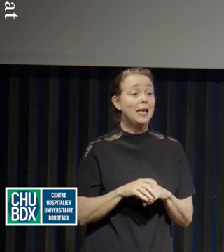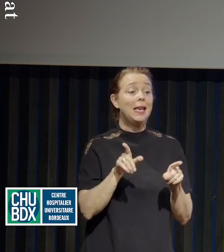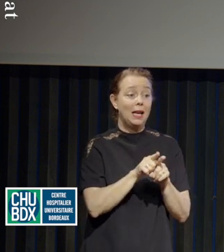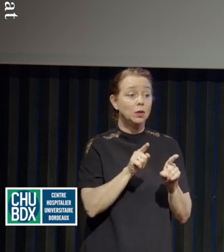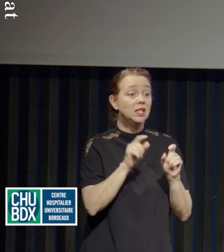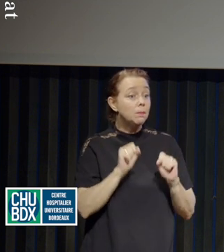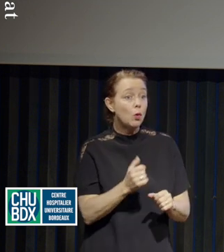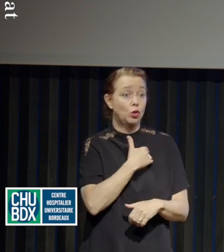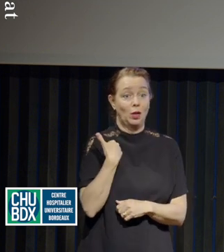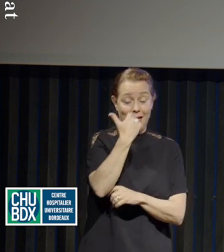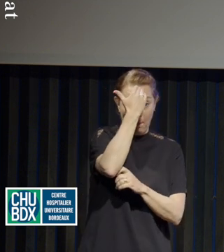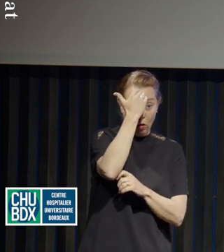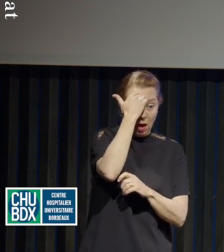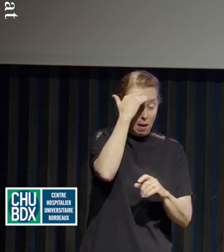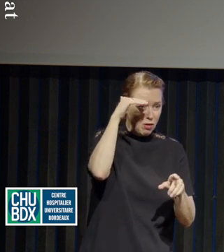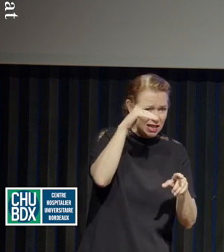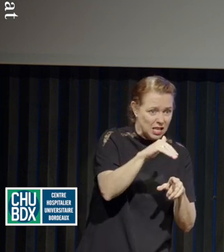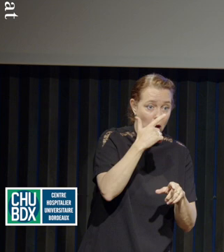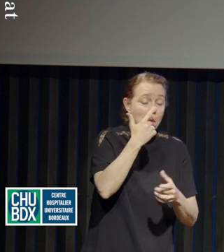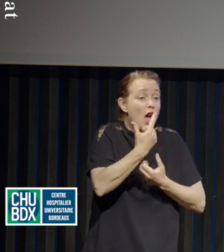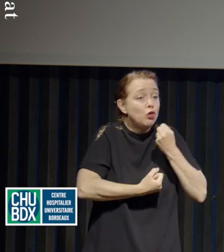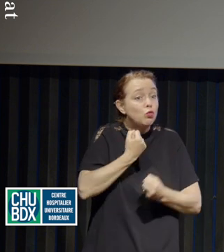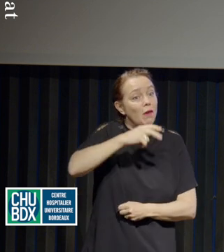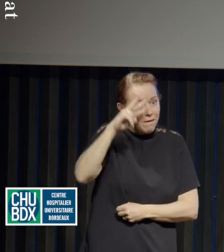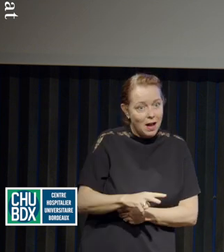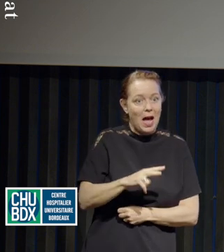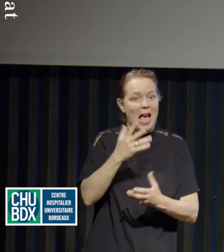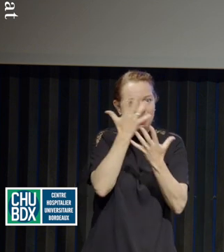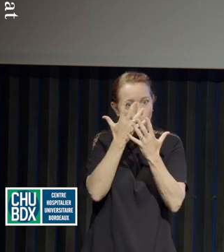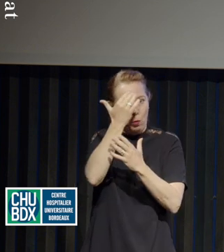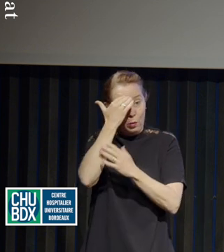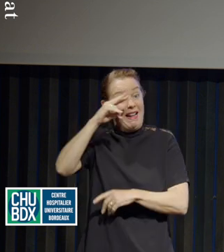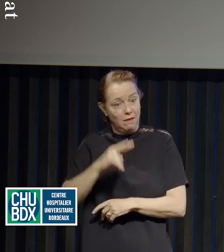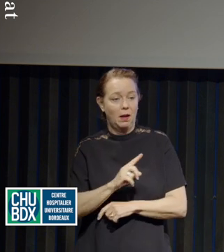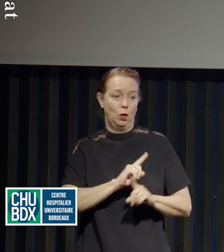mentale dégradée alors qu'on ne souffre pas de trouble mental.